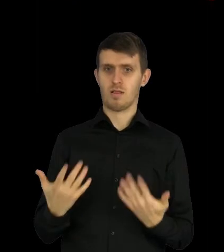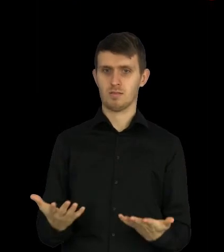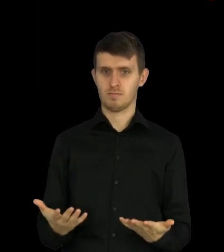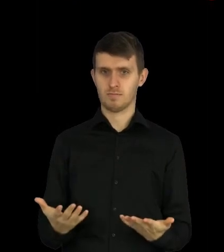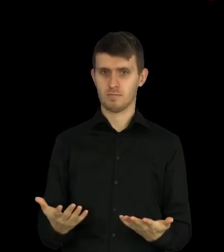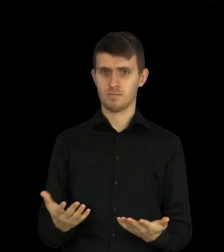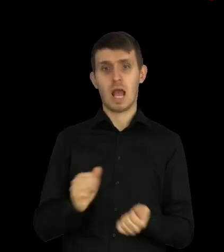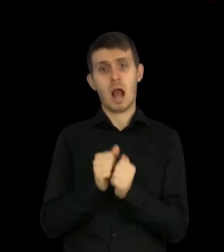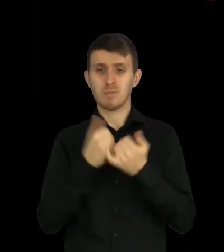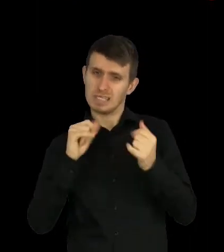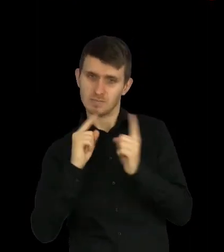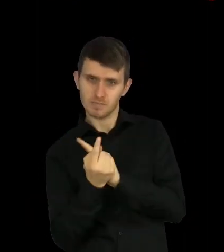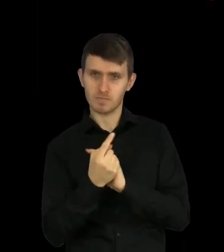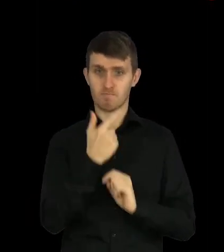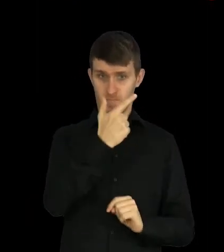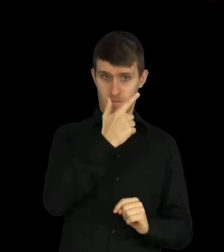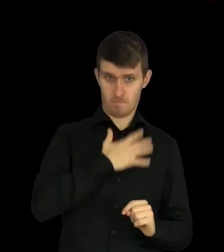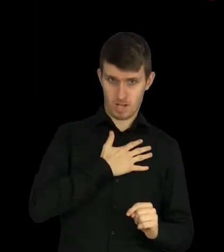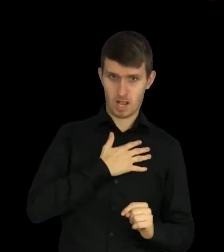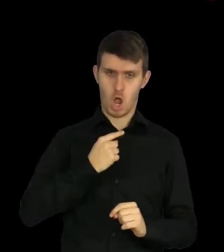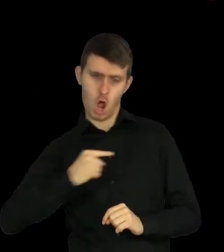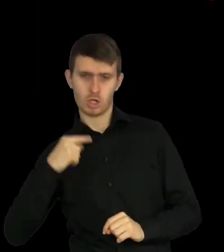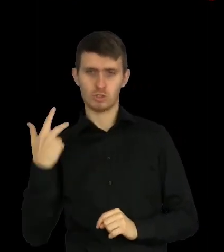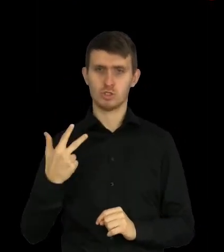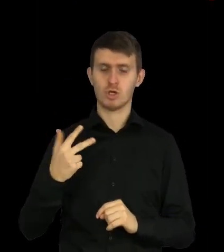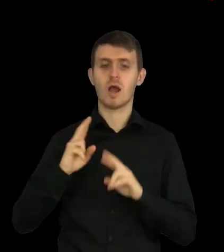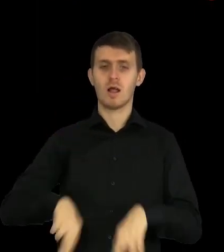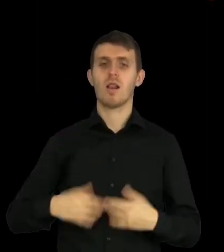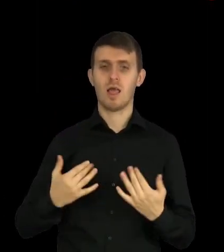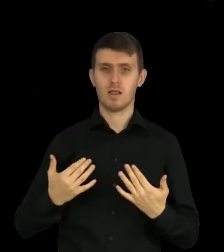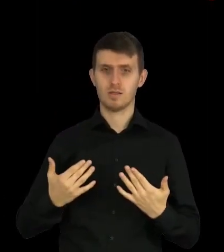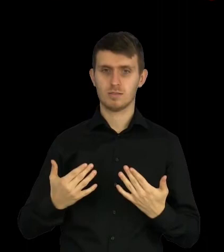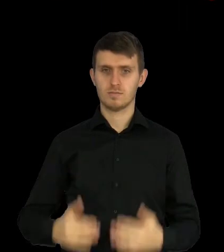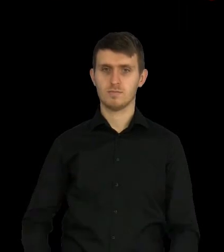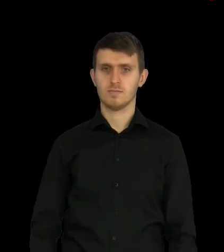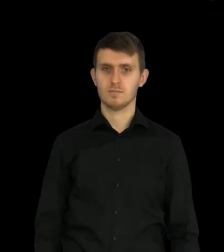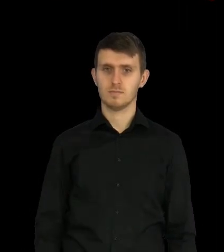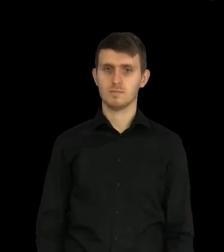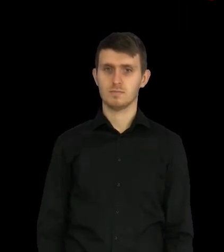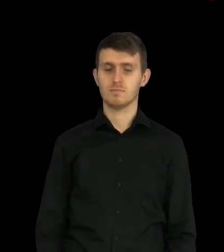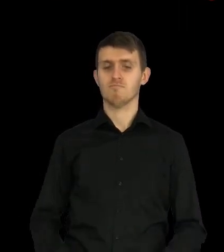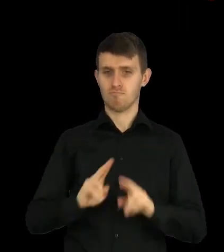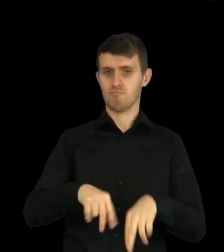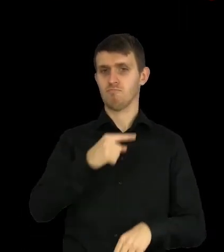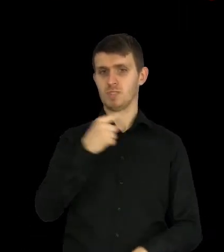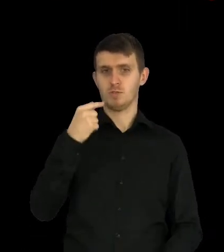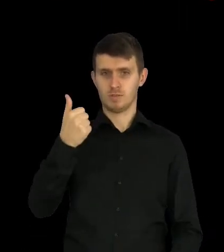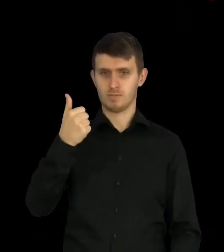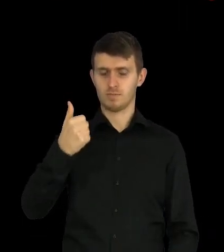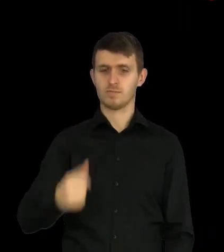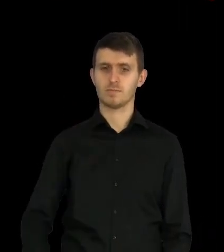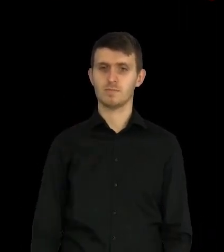to ile będę miał? Albo inaczej. Jeśli mam 2 czegoś i odejmę 3, to ile mi zostanie? Zostanie mi minus 1.